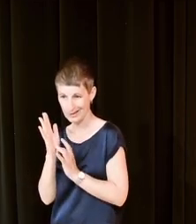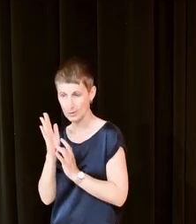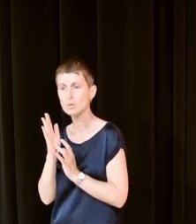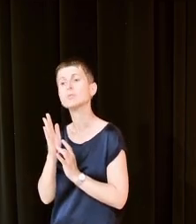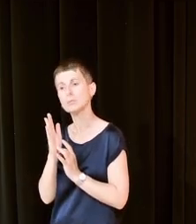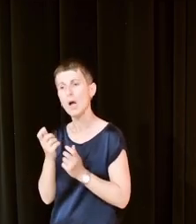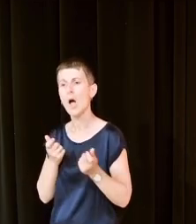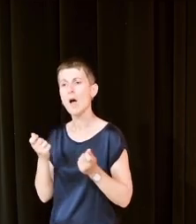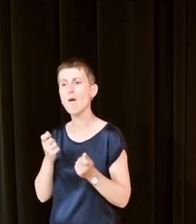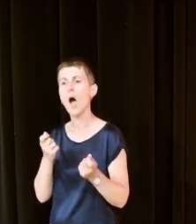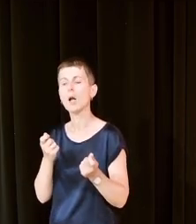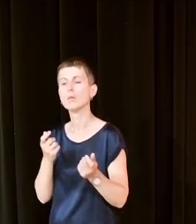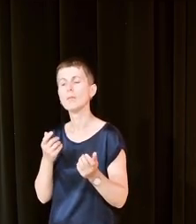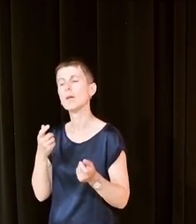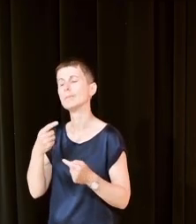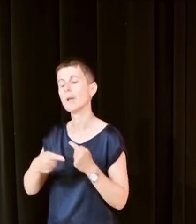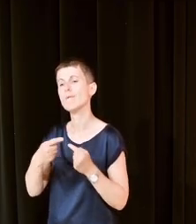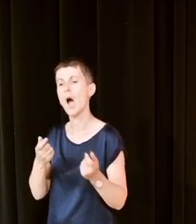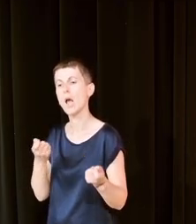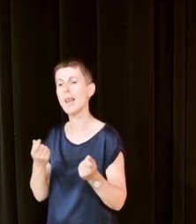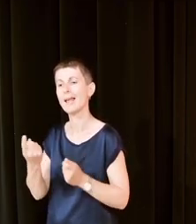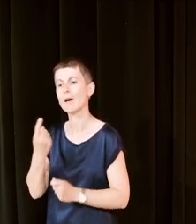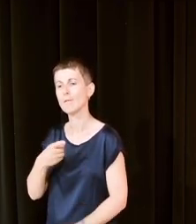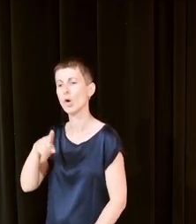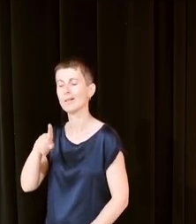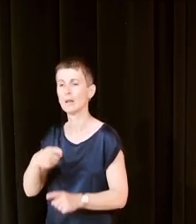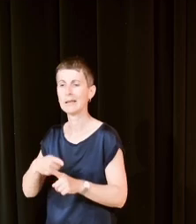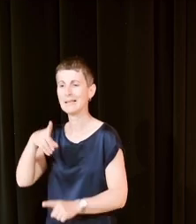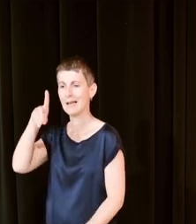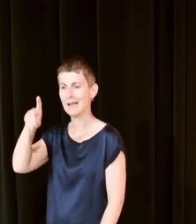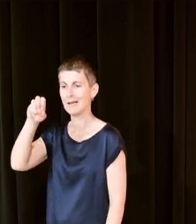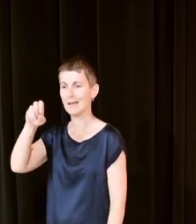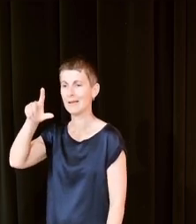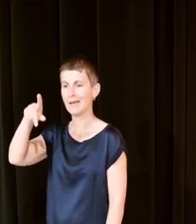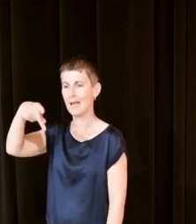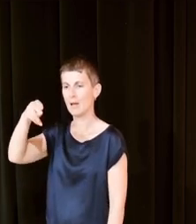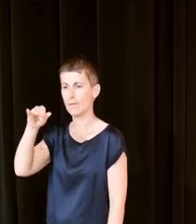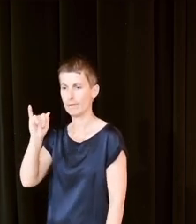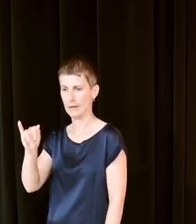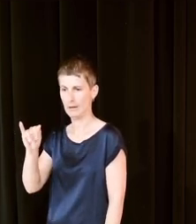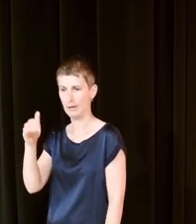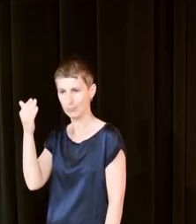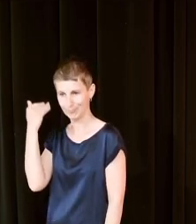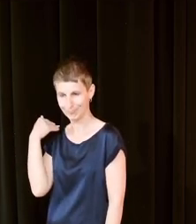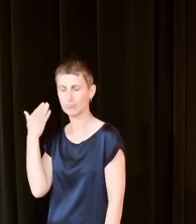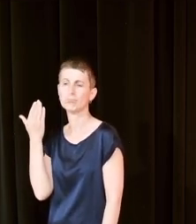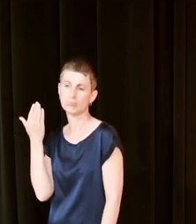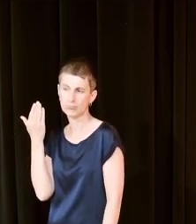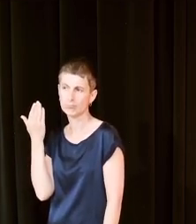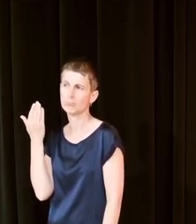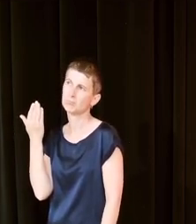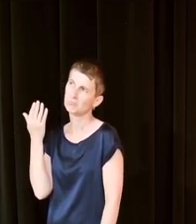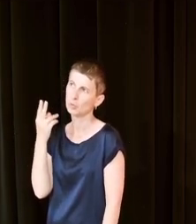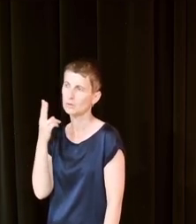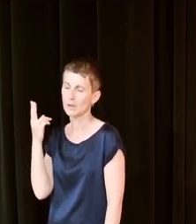von Delphi, eine der ganz wenigen Bronzeskulpturen, die wir aus der Kunstgeschichte aus der Zeit eben kennen, also 2500